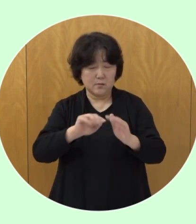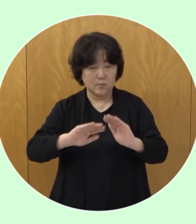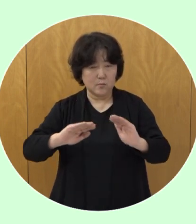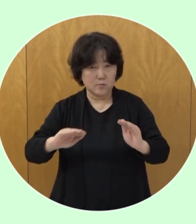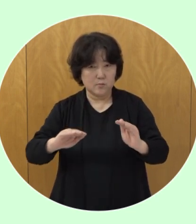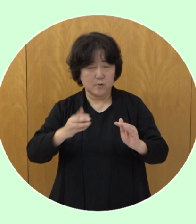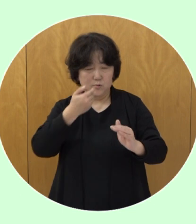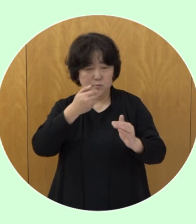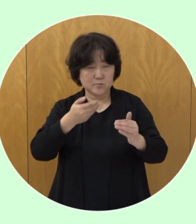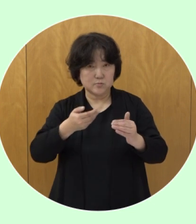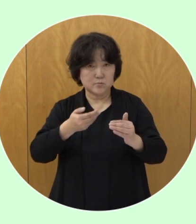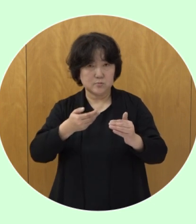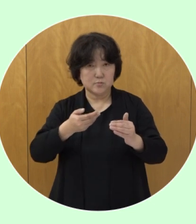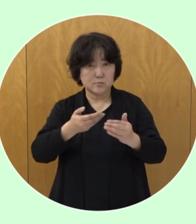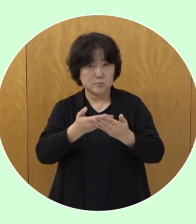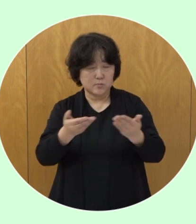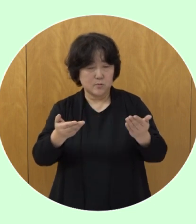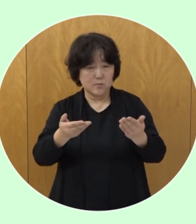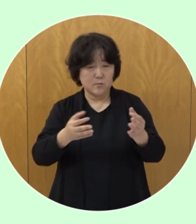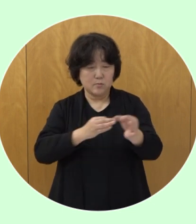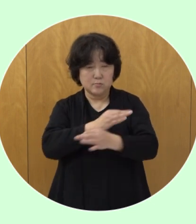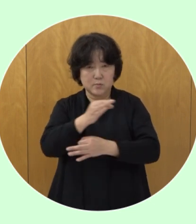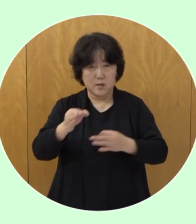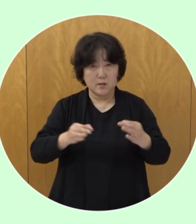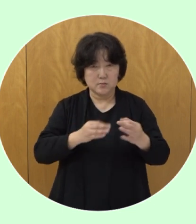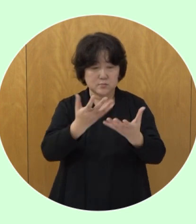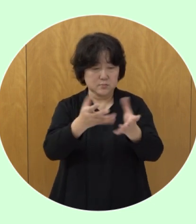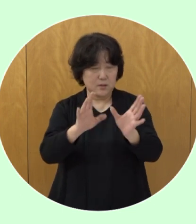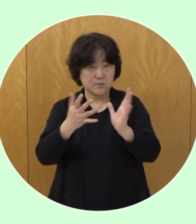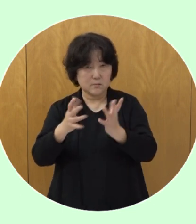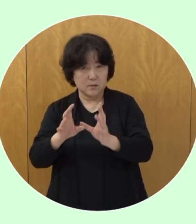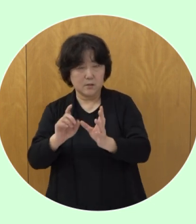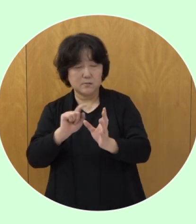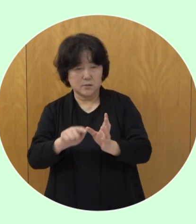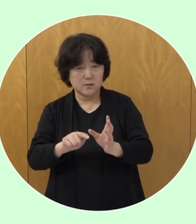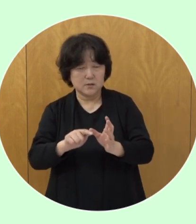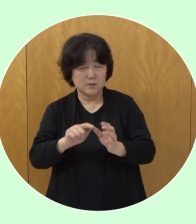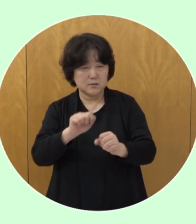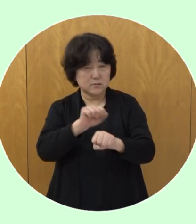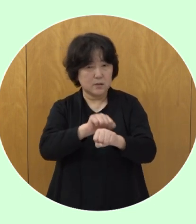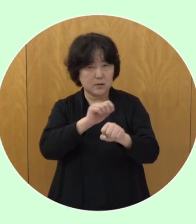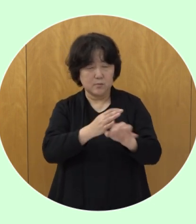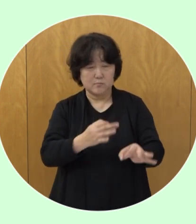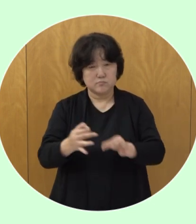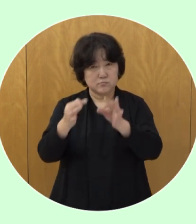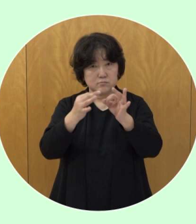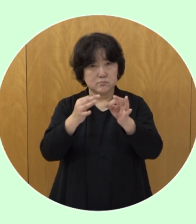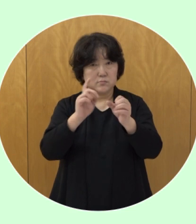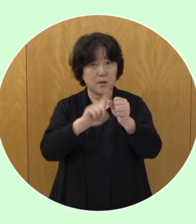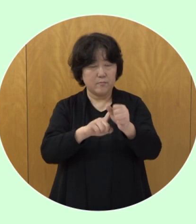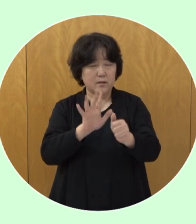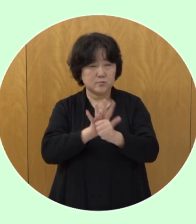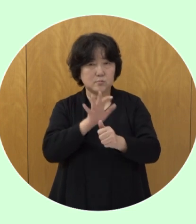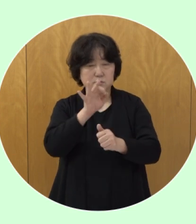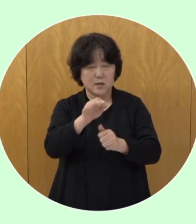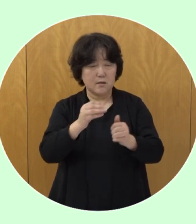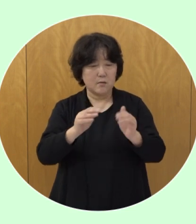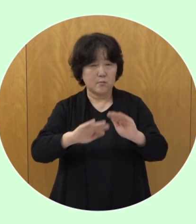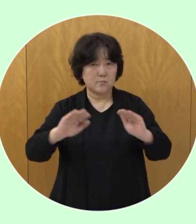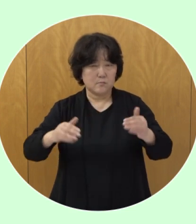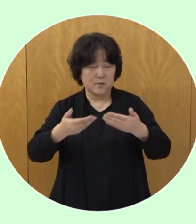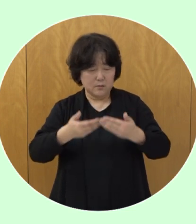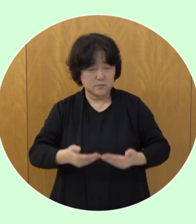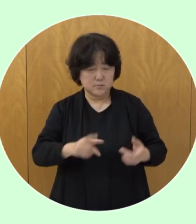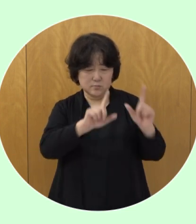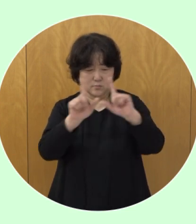を運営する団体に対し、食材高騰による影響額の一部を助成することにより、子どもが安心して過ごせ